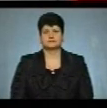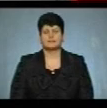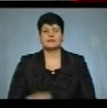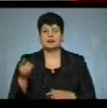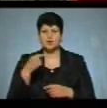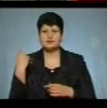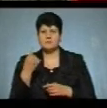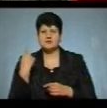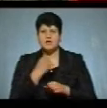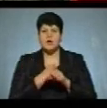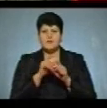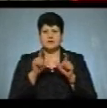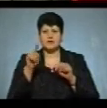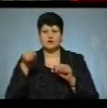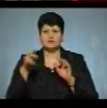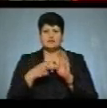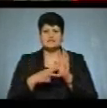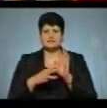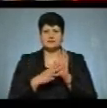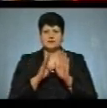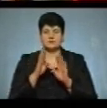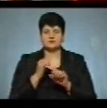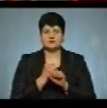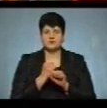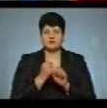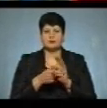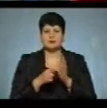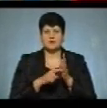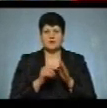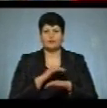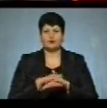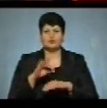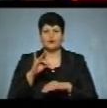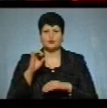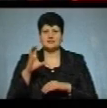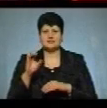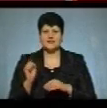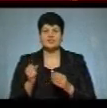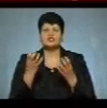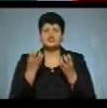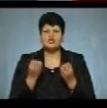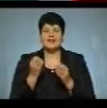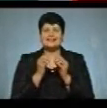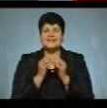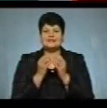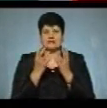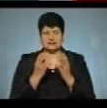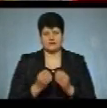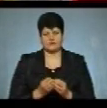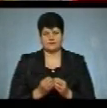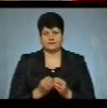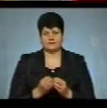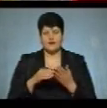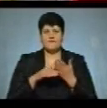Тернопільська обласна аптека номер 78 діятиме у приміщенні, що на вулиці Руська, ще 10 днів. Волонтери